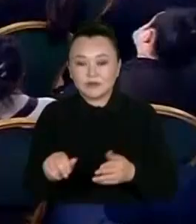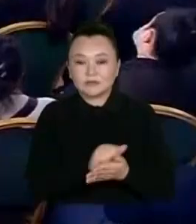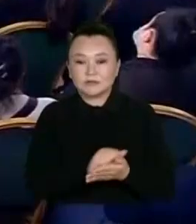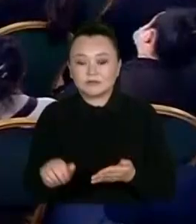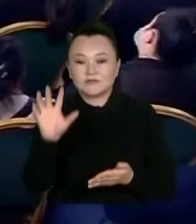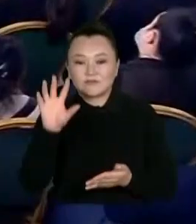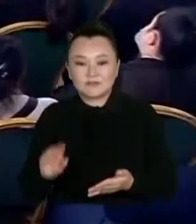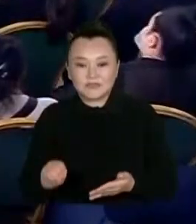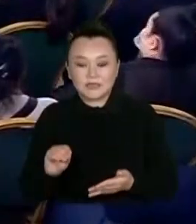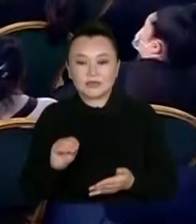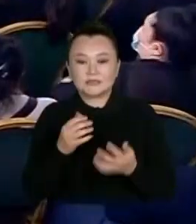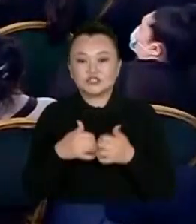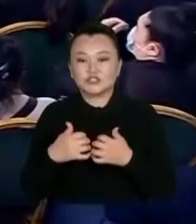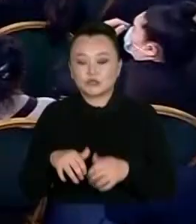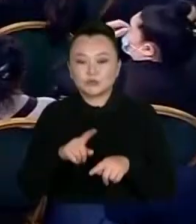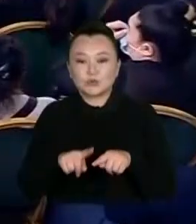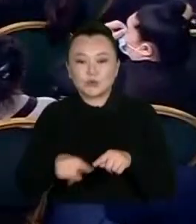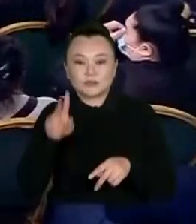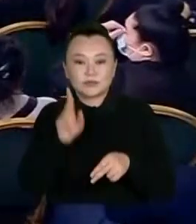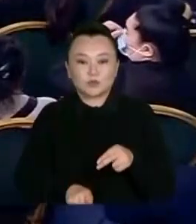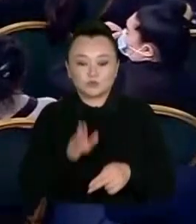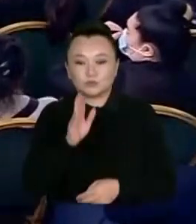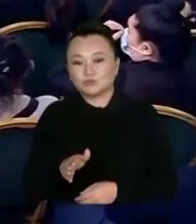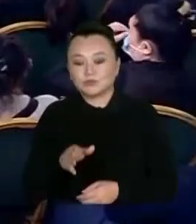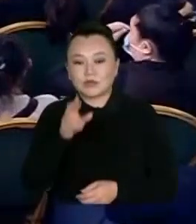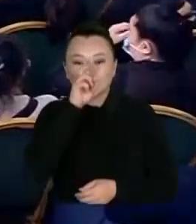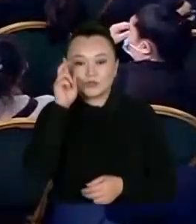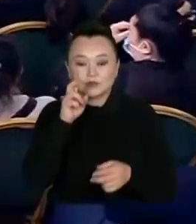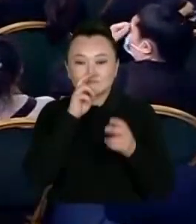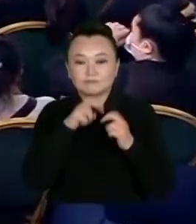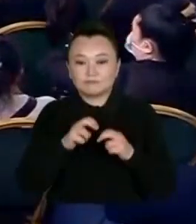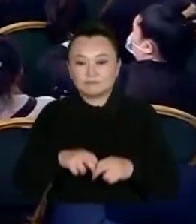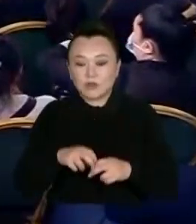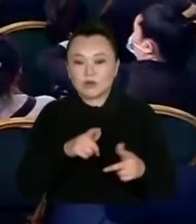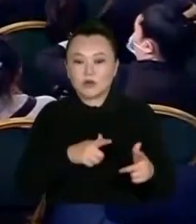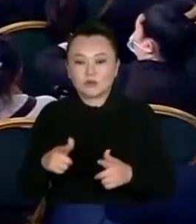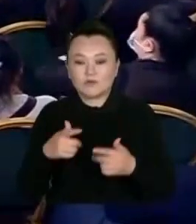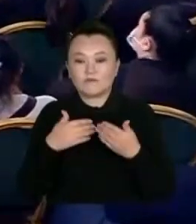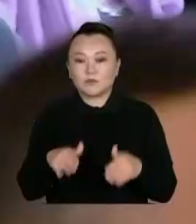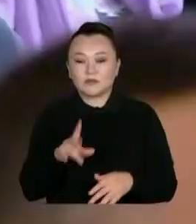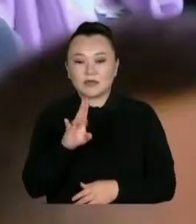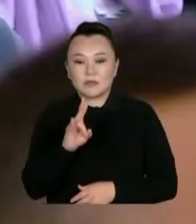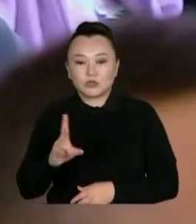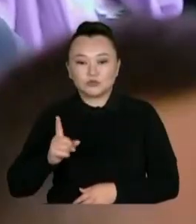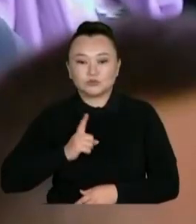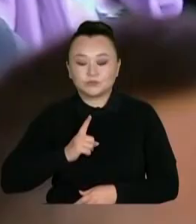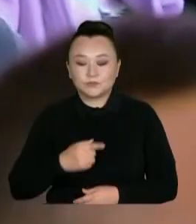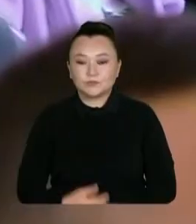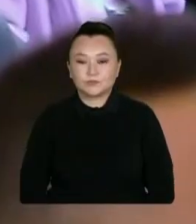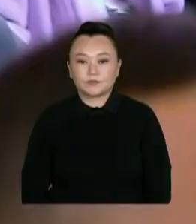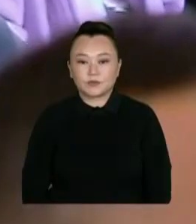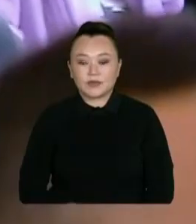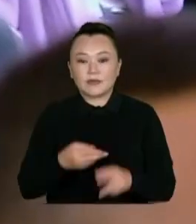құжаттамасын жуық арада аяқталады. Мемлекеттік сараптамадан шығуы осы жылдың қарашасында күтіліп отырмыз.